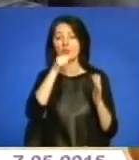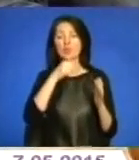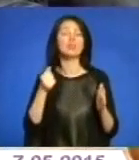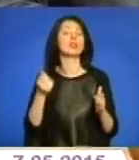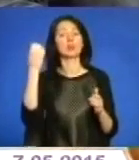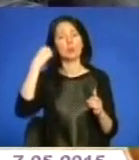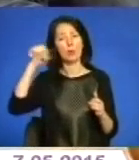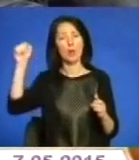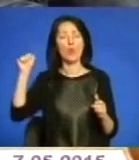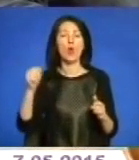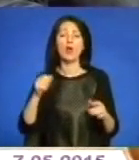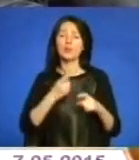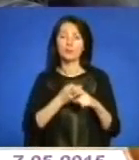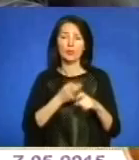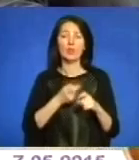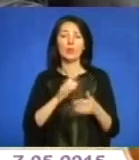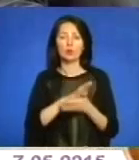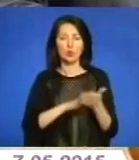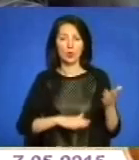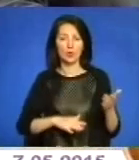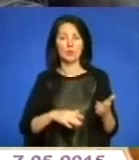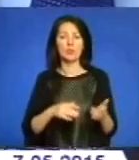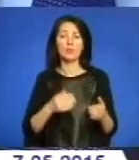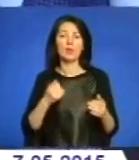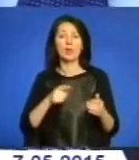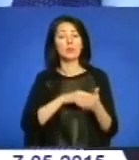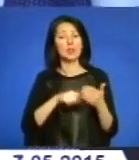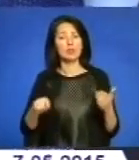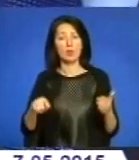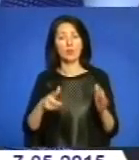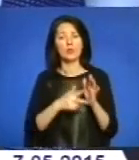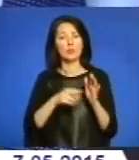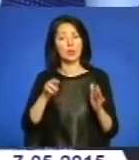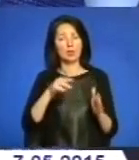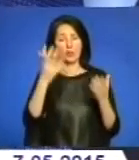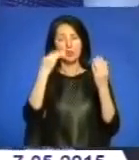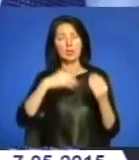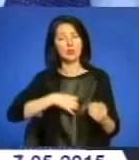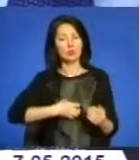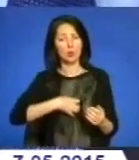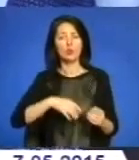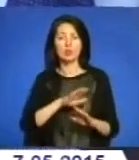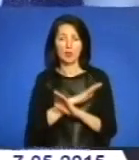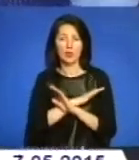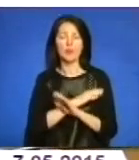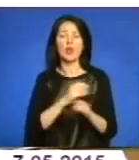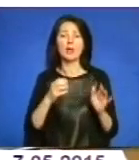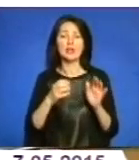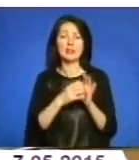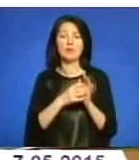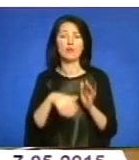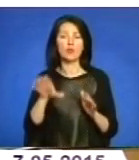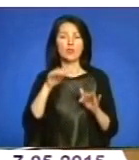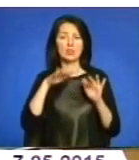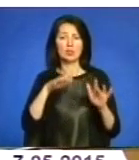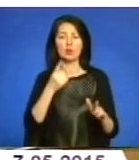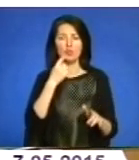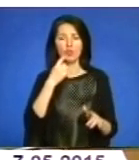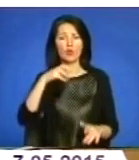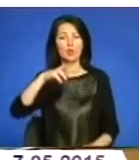8 травня – День примирення і скорботи за загиблими. Символ усіх заходів – червоний мак. В кожному